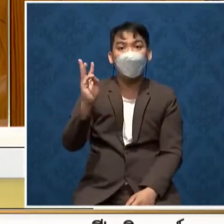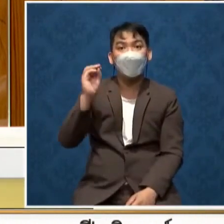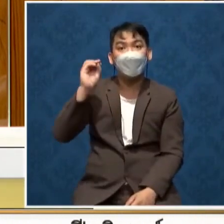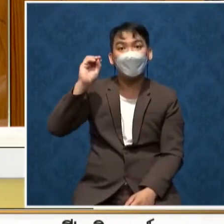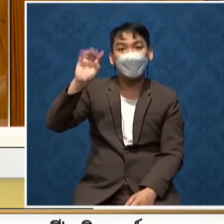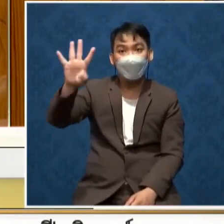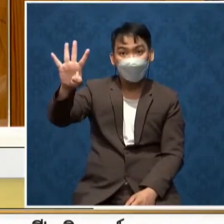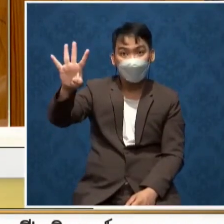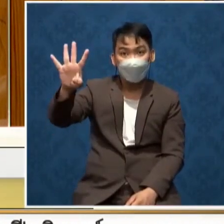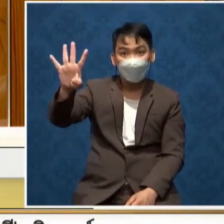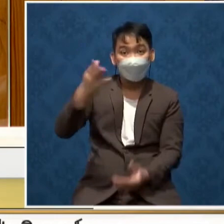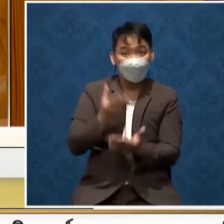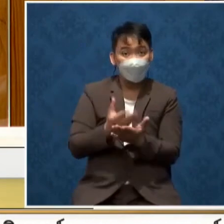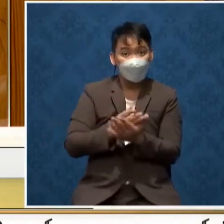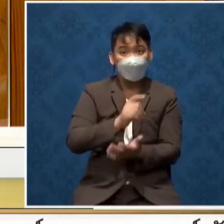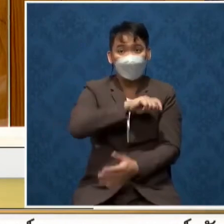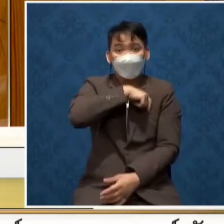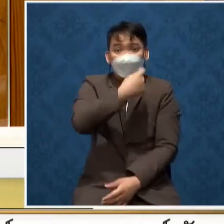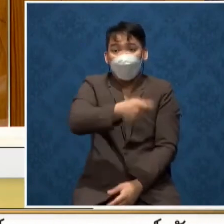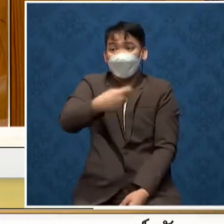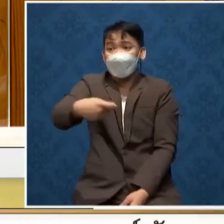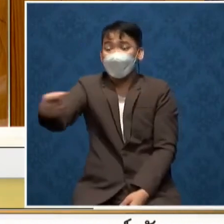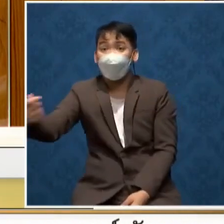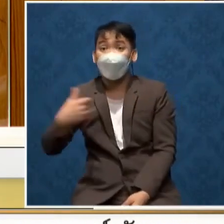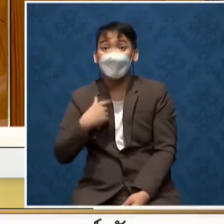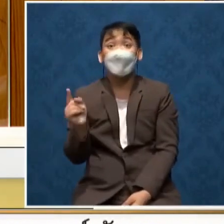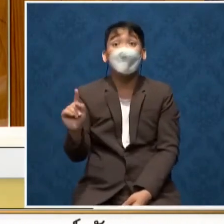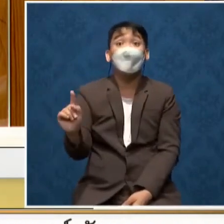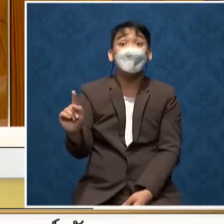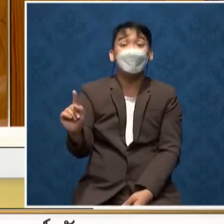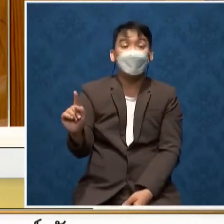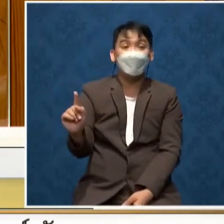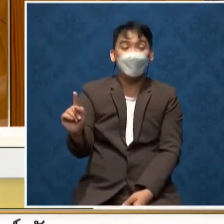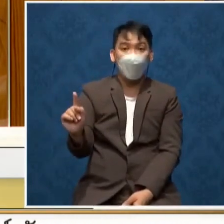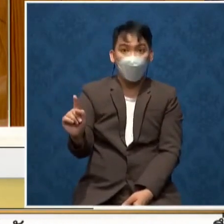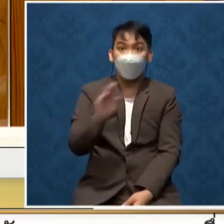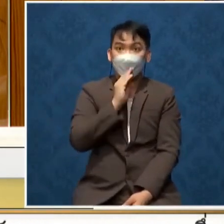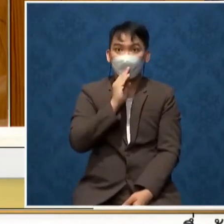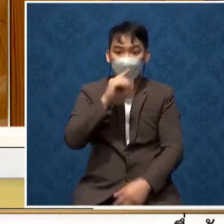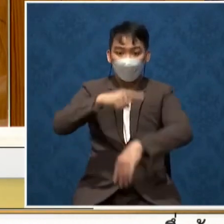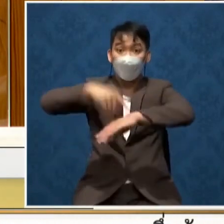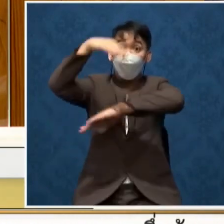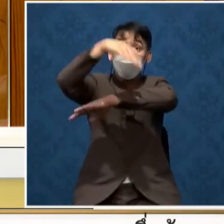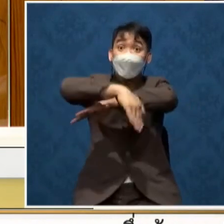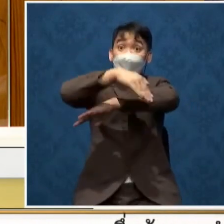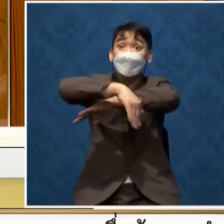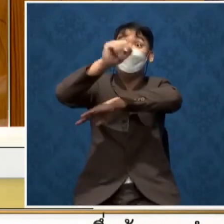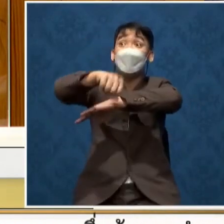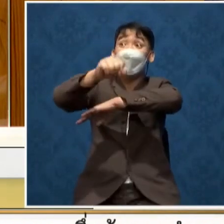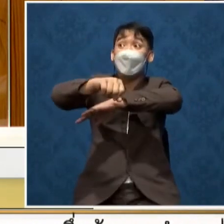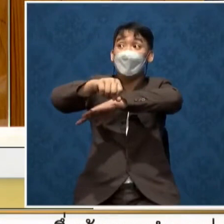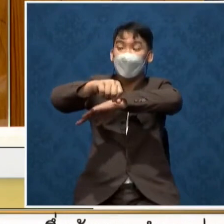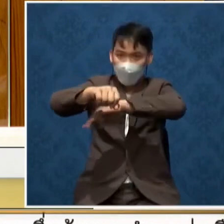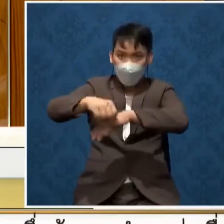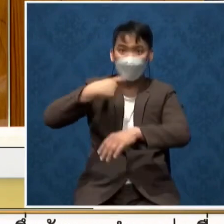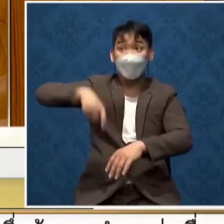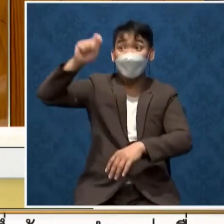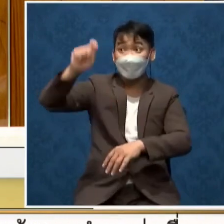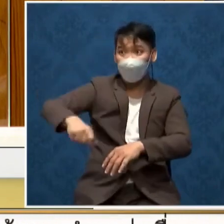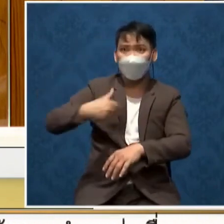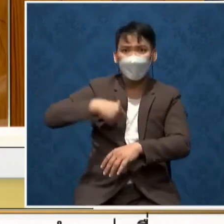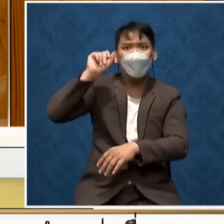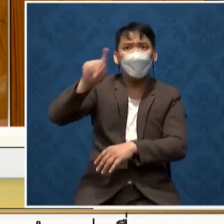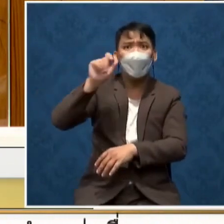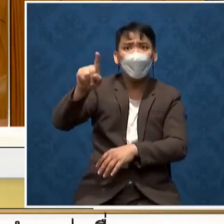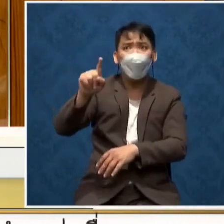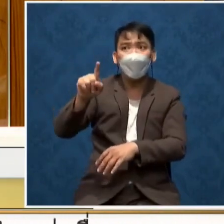2564และเป็นค่าใช้จ่ายในการเปิดทำการศาลนอกเวลาเพื่อให้พิจารณาคดีนะครับเป็นไปด้วย